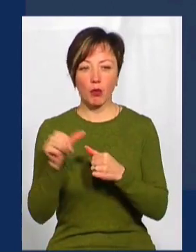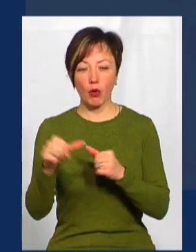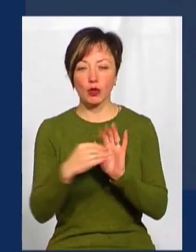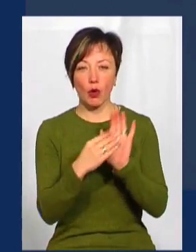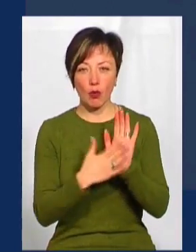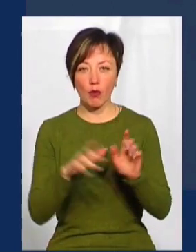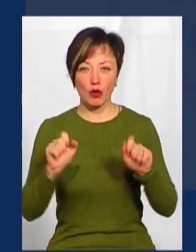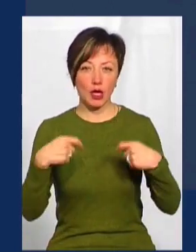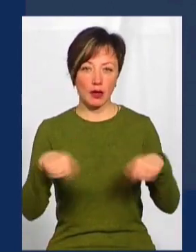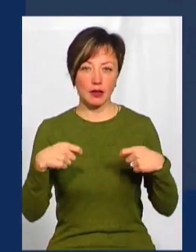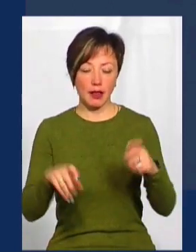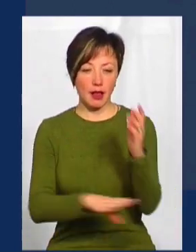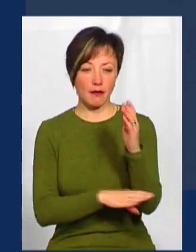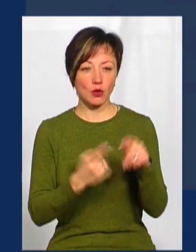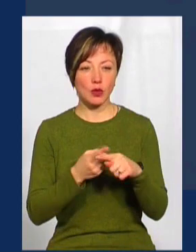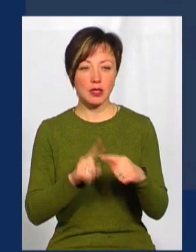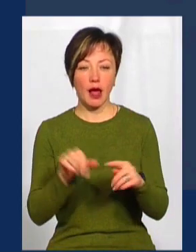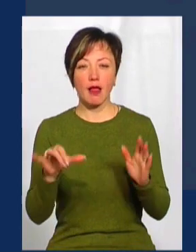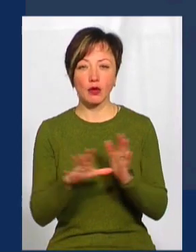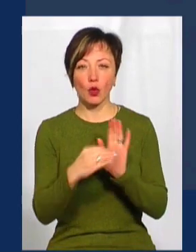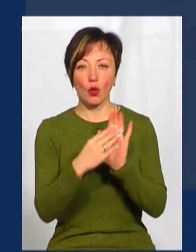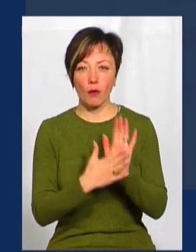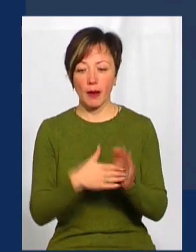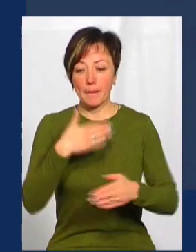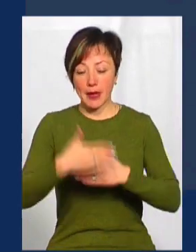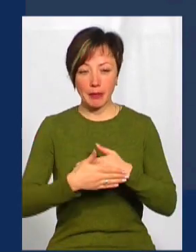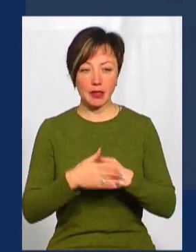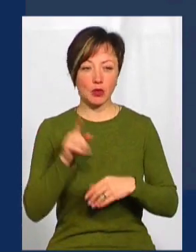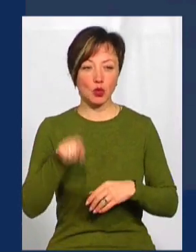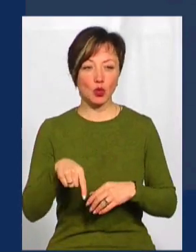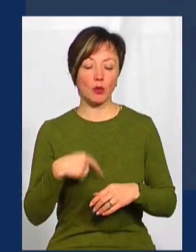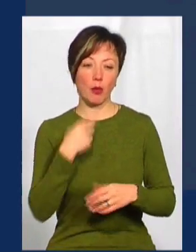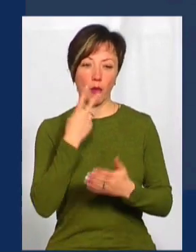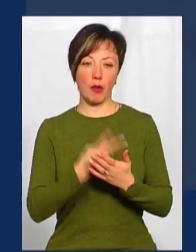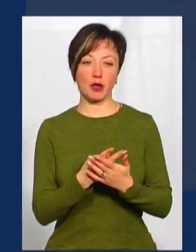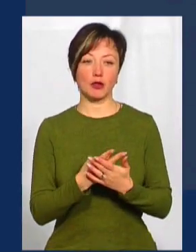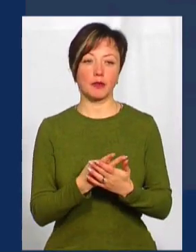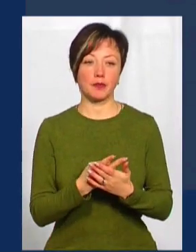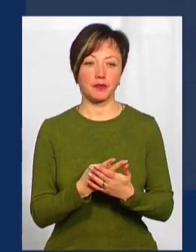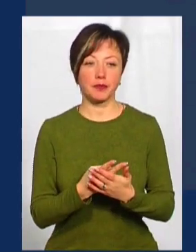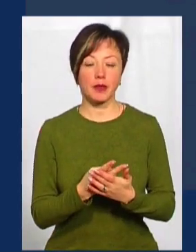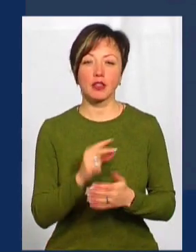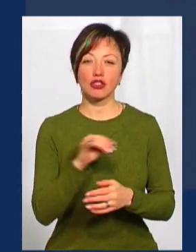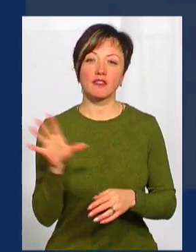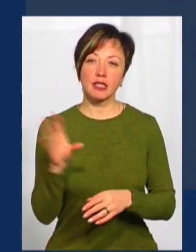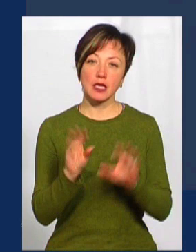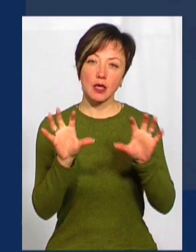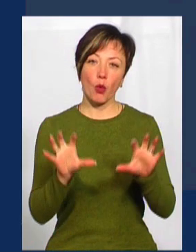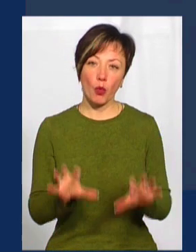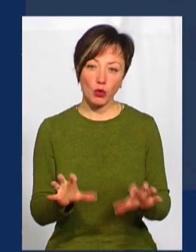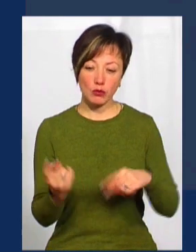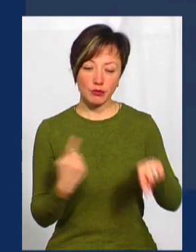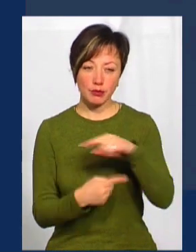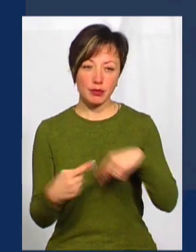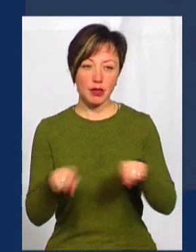можуть реалізувати деревину. І цей електронний облік нас приблизить до того моменту, ми побачимо. Чи все воно в законному руслі, взагалі